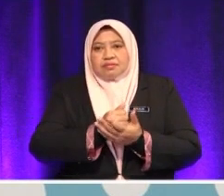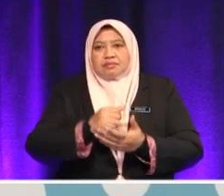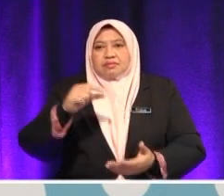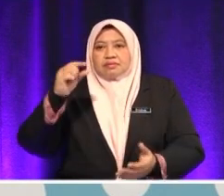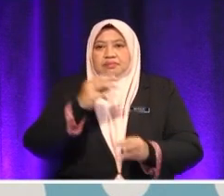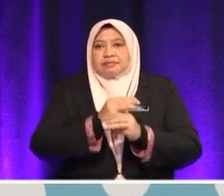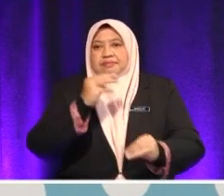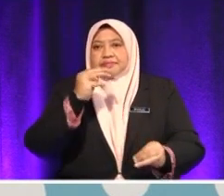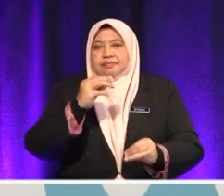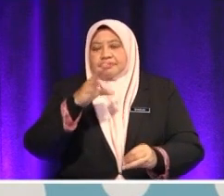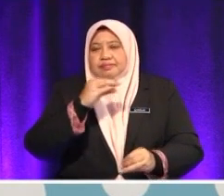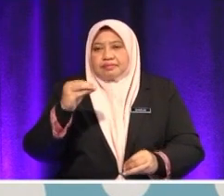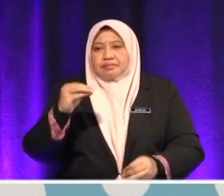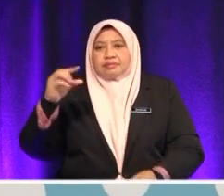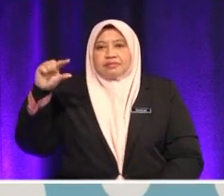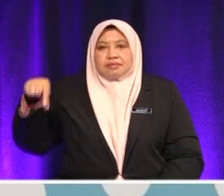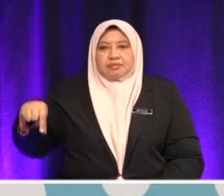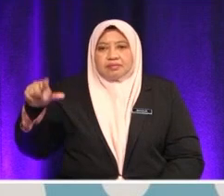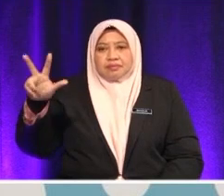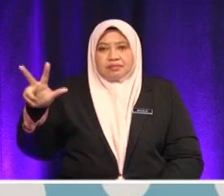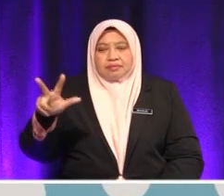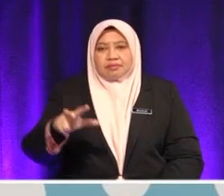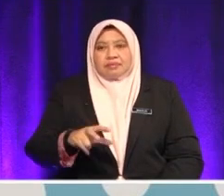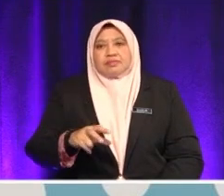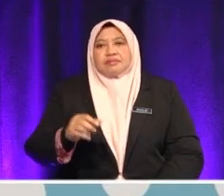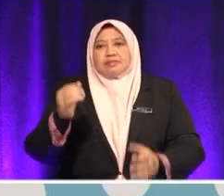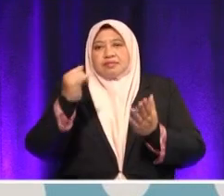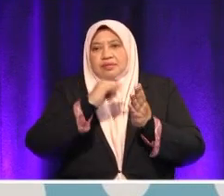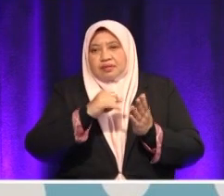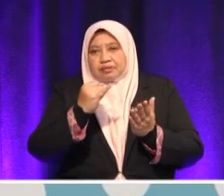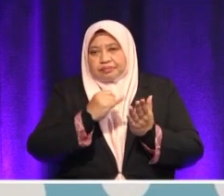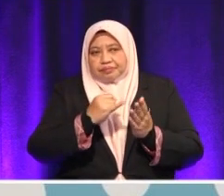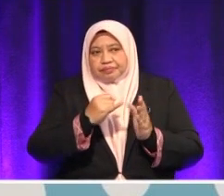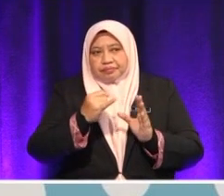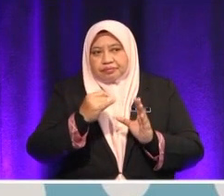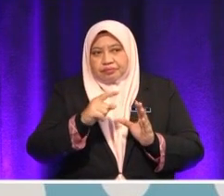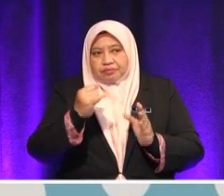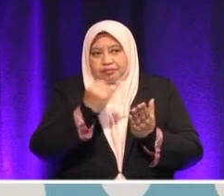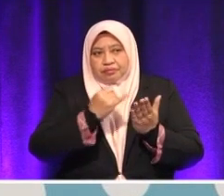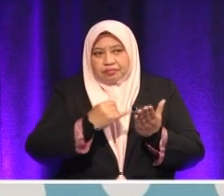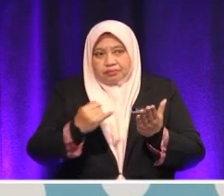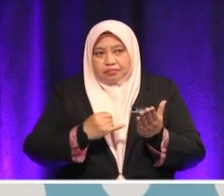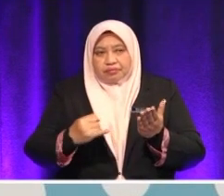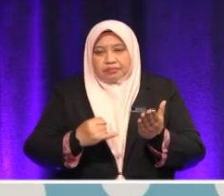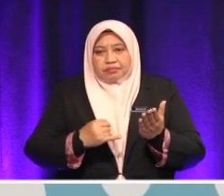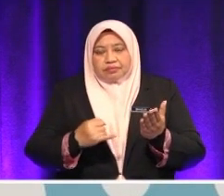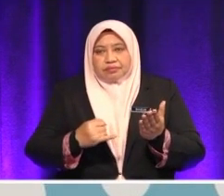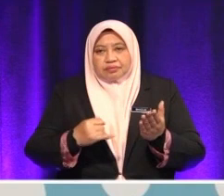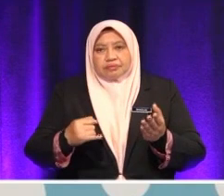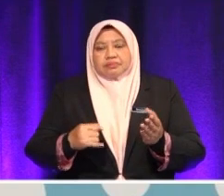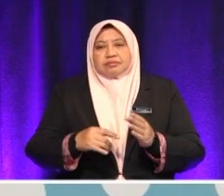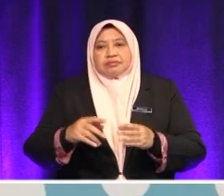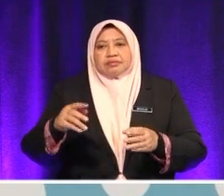mana kalian soal yang bi kita dari pada Ogi tersebut lukis pula sebuah plot kotak berdasarkan